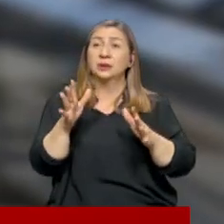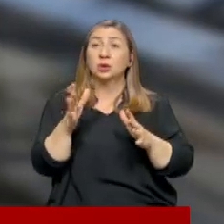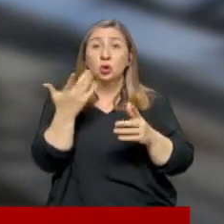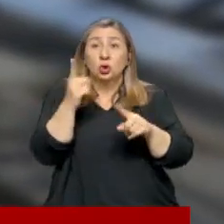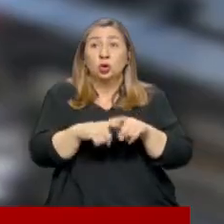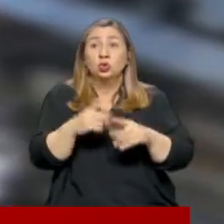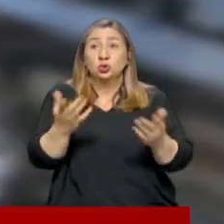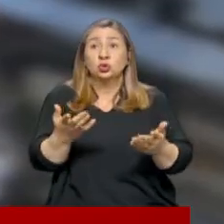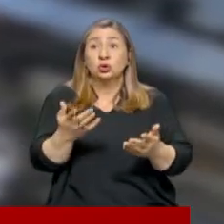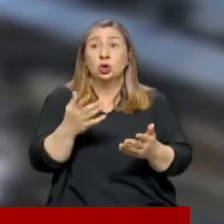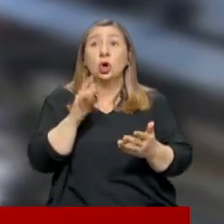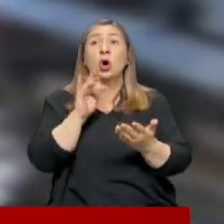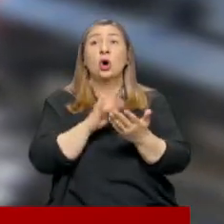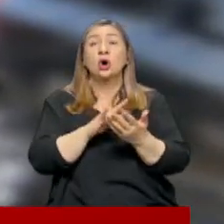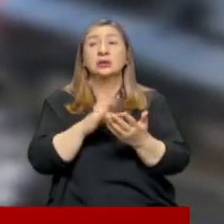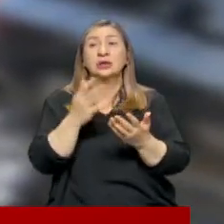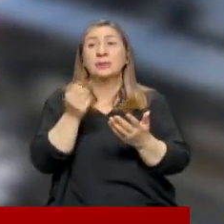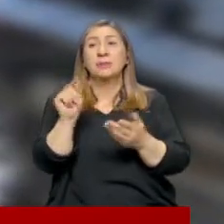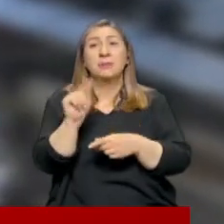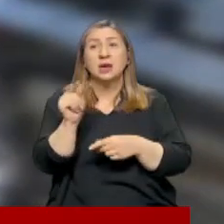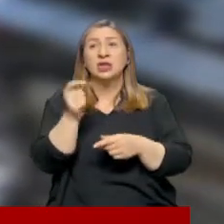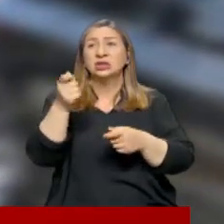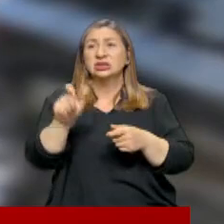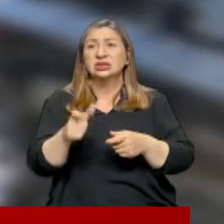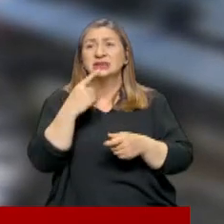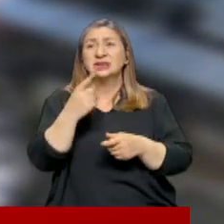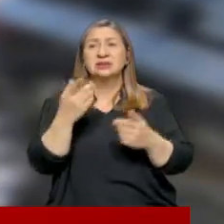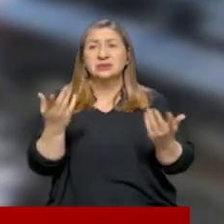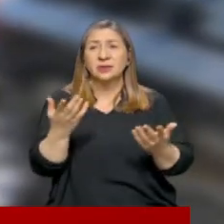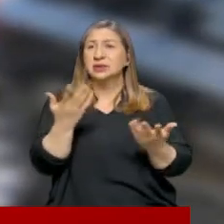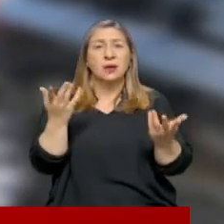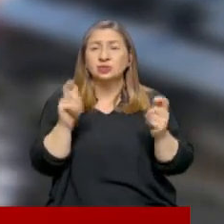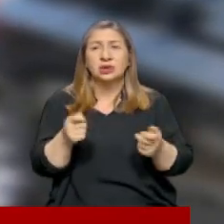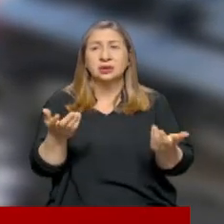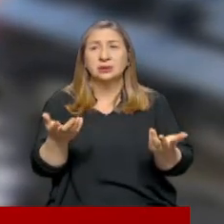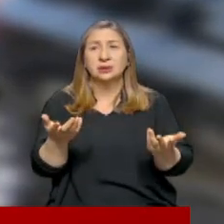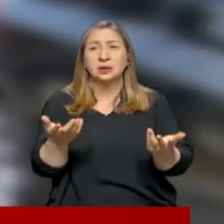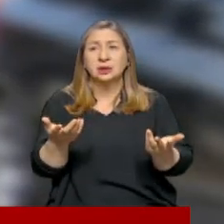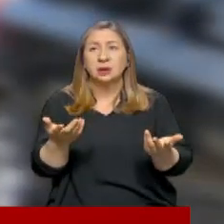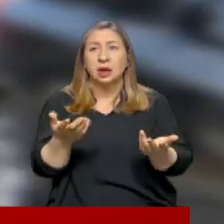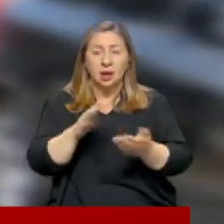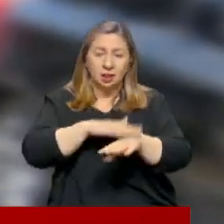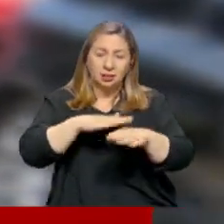Lüks oldu artık tabii. Orta gelirli memur, işçi dediğin zaman ne yapacak? Elde yıkayacak.